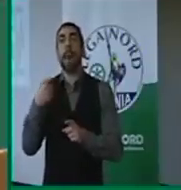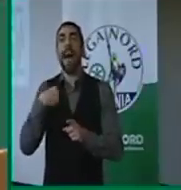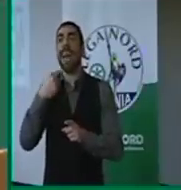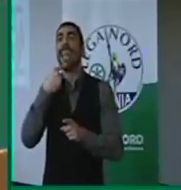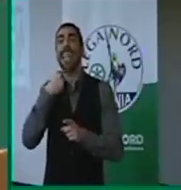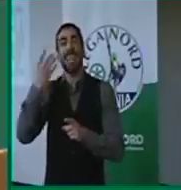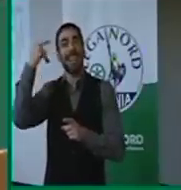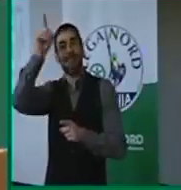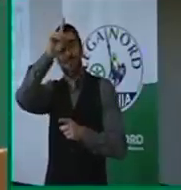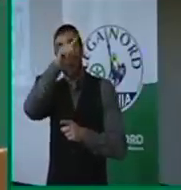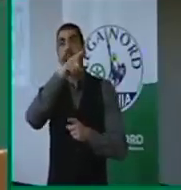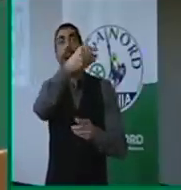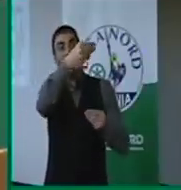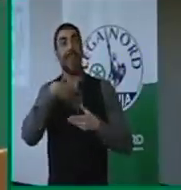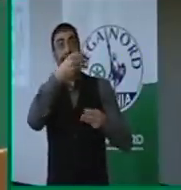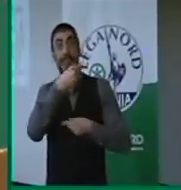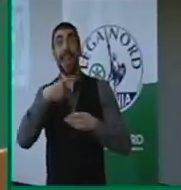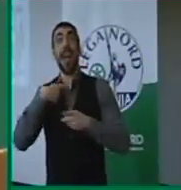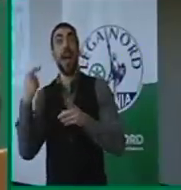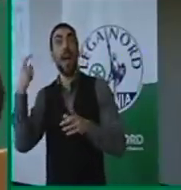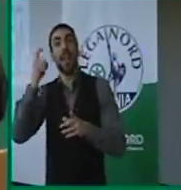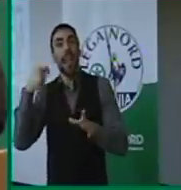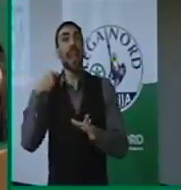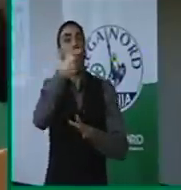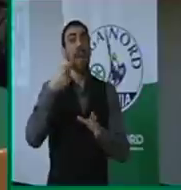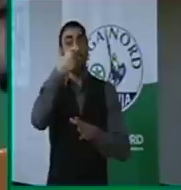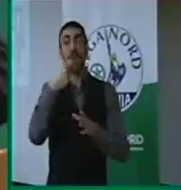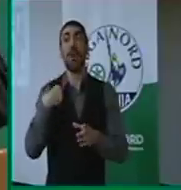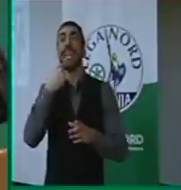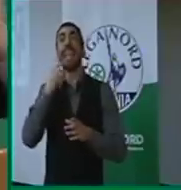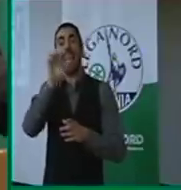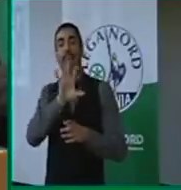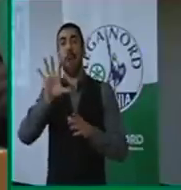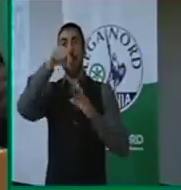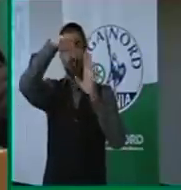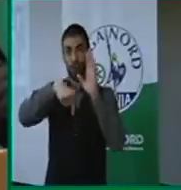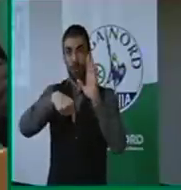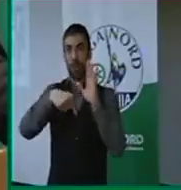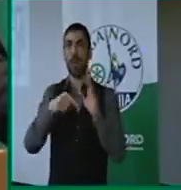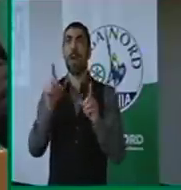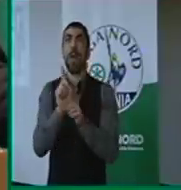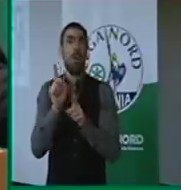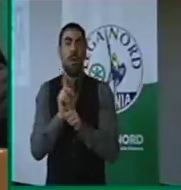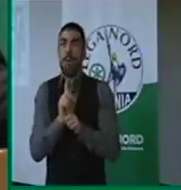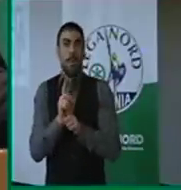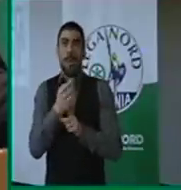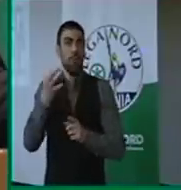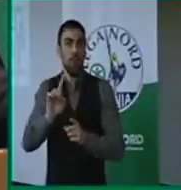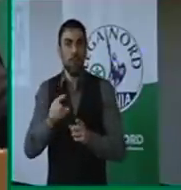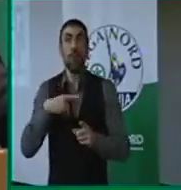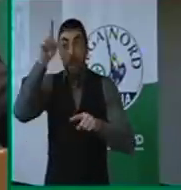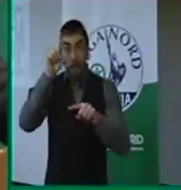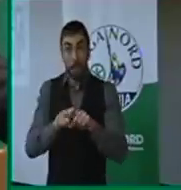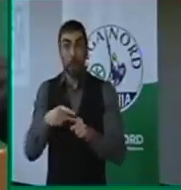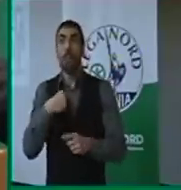crediti che la Germania ha concesso a tutta l'Europa del Sud in maniera scriteriata e ce li stanno facendo